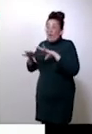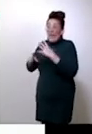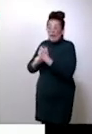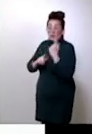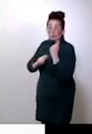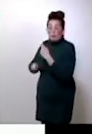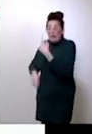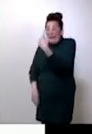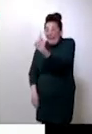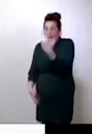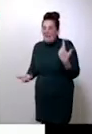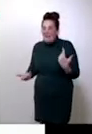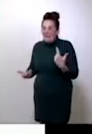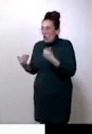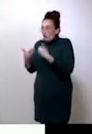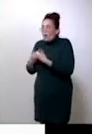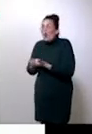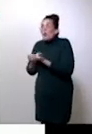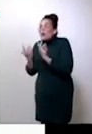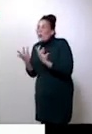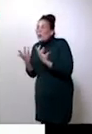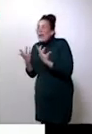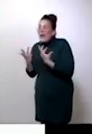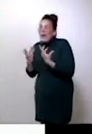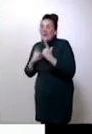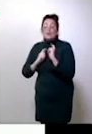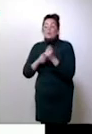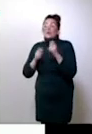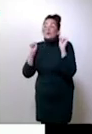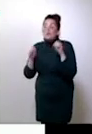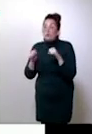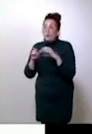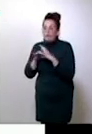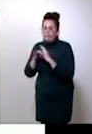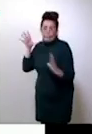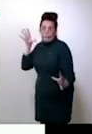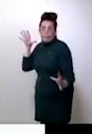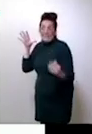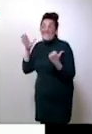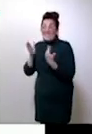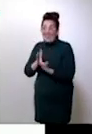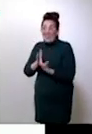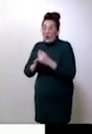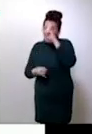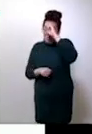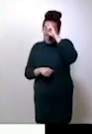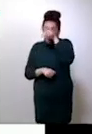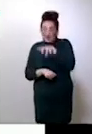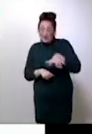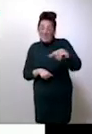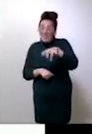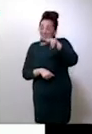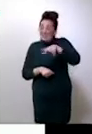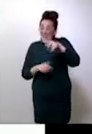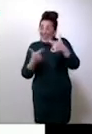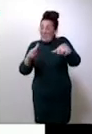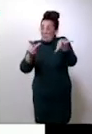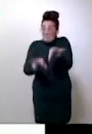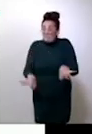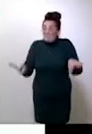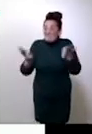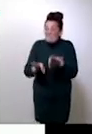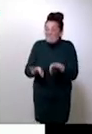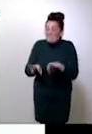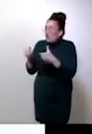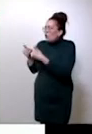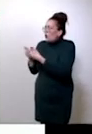encore une fois, entre le nombre de demandes et la capacité disponible de logements sociaux. Et puis on a près de 50% des demandes